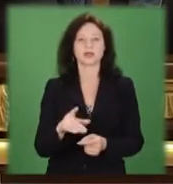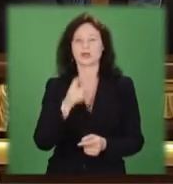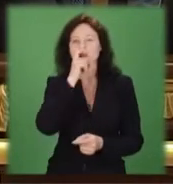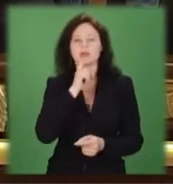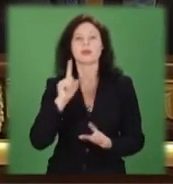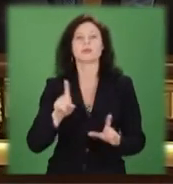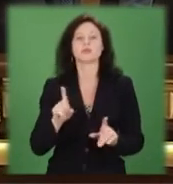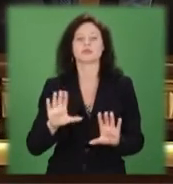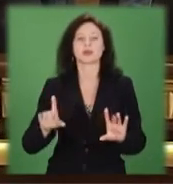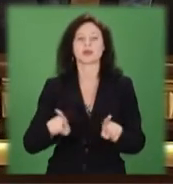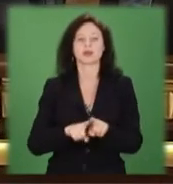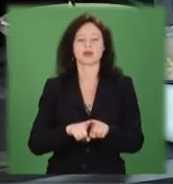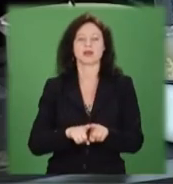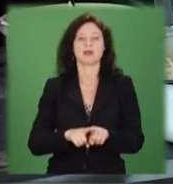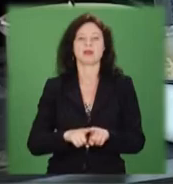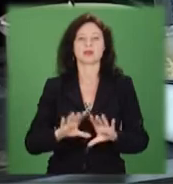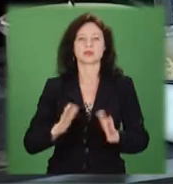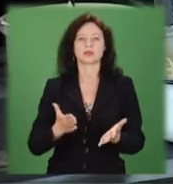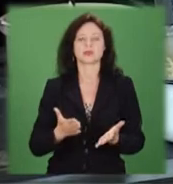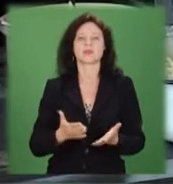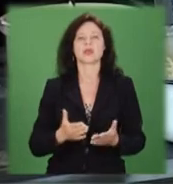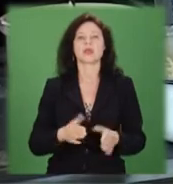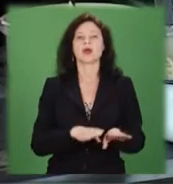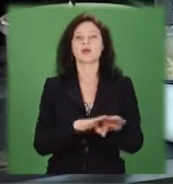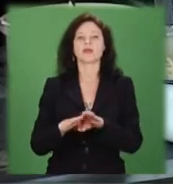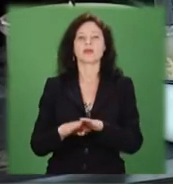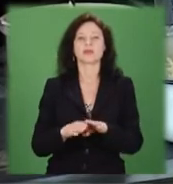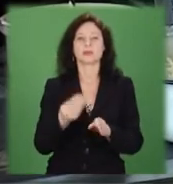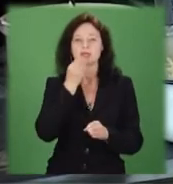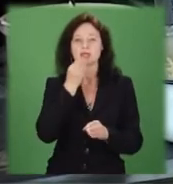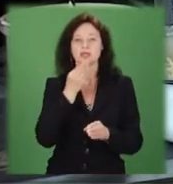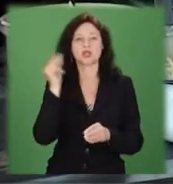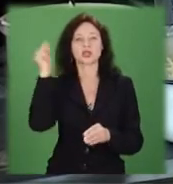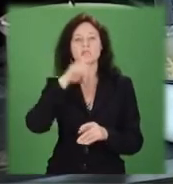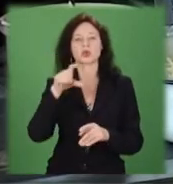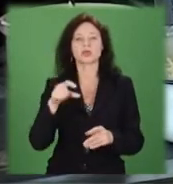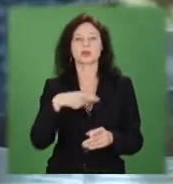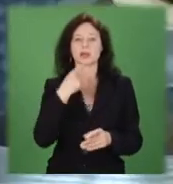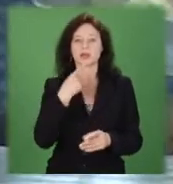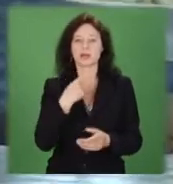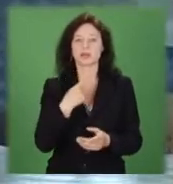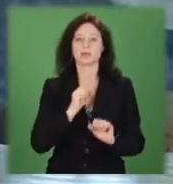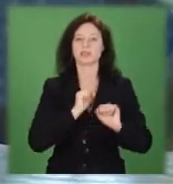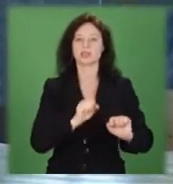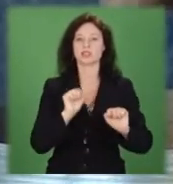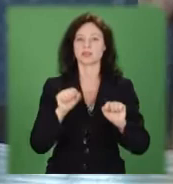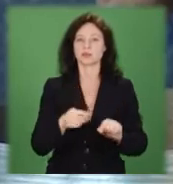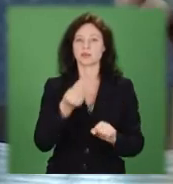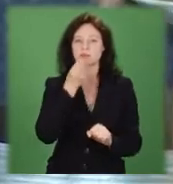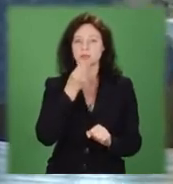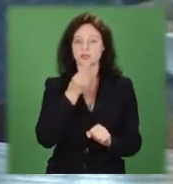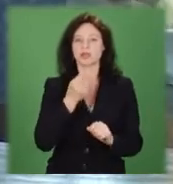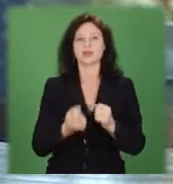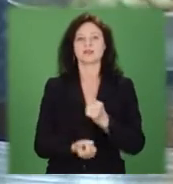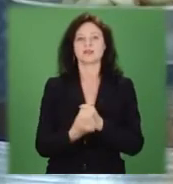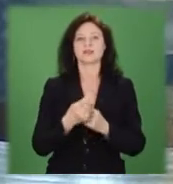не понимаю, почему такая инфантильность подхода. Уровень организации питания школьников, подчеркивают в областном департаменте по защите прав